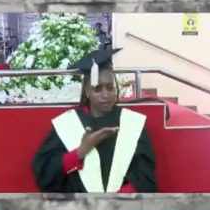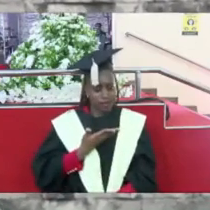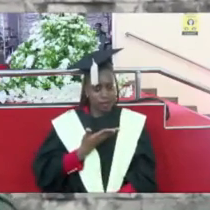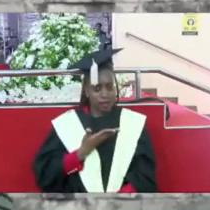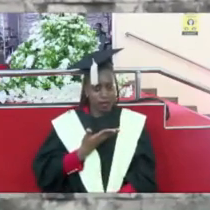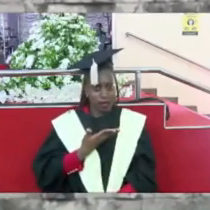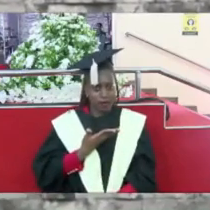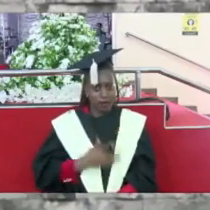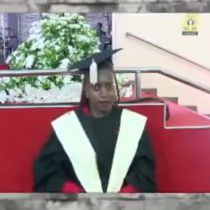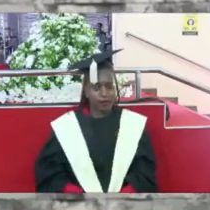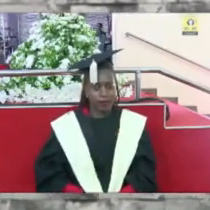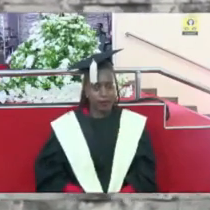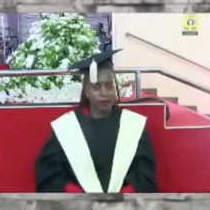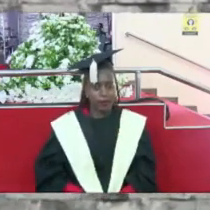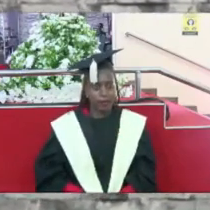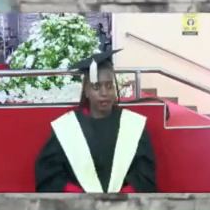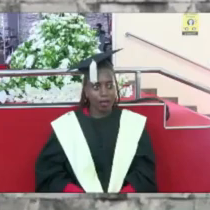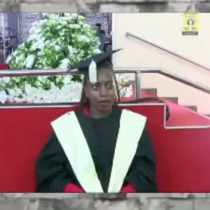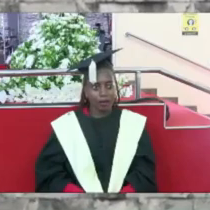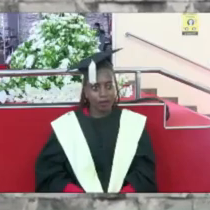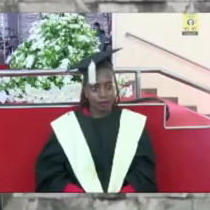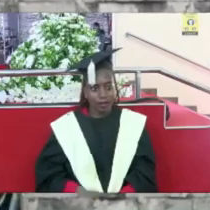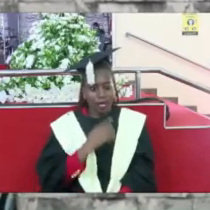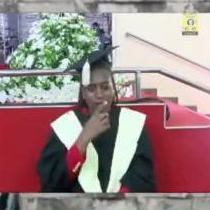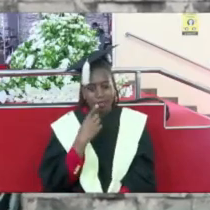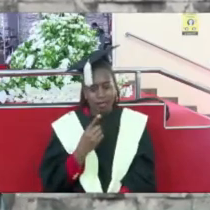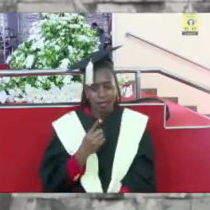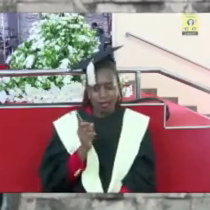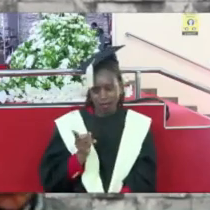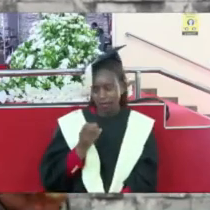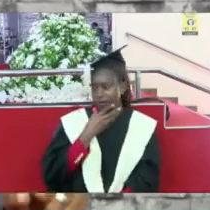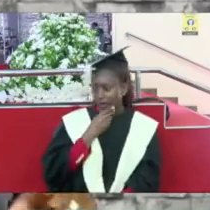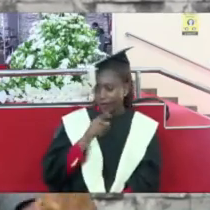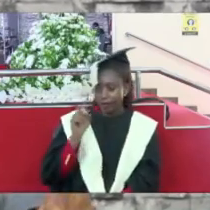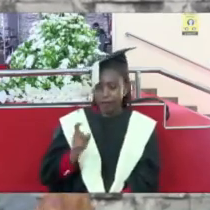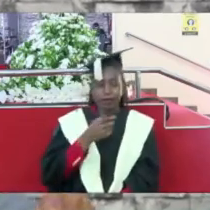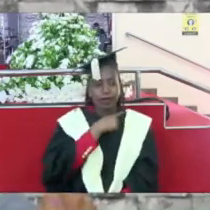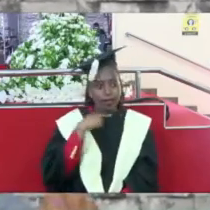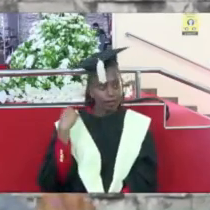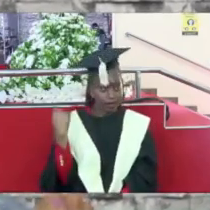anawaka waka. Mm-hmm. Akasema huyo mtu awawe. Let that person be killed, he said.